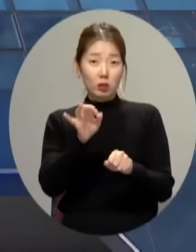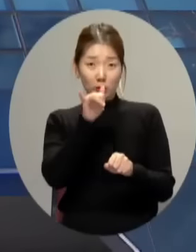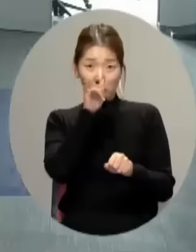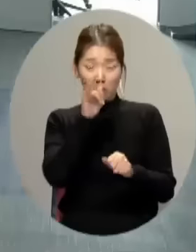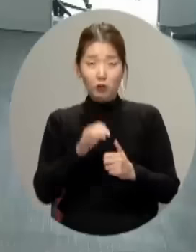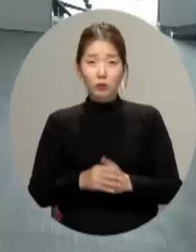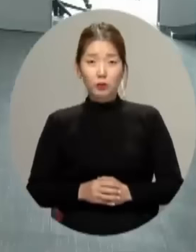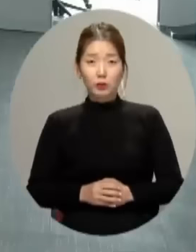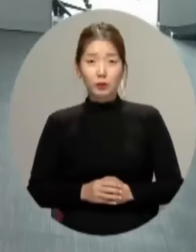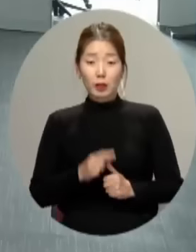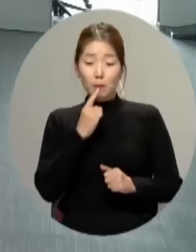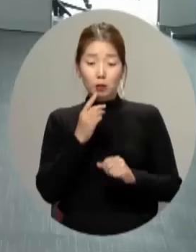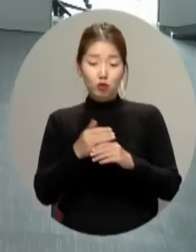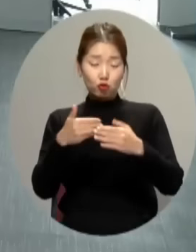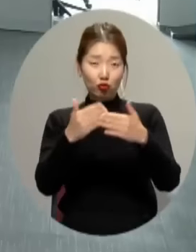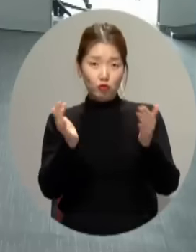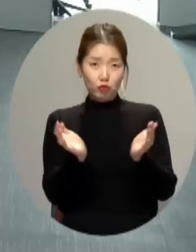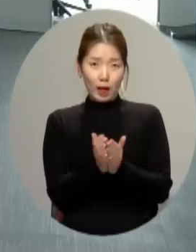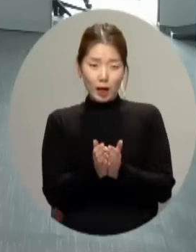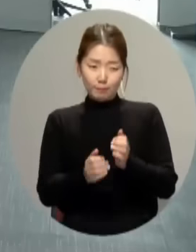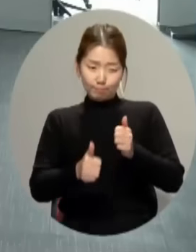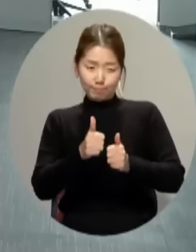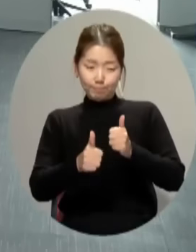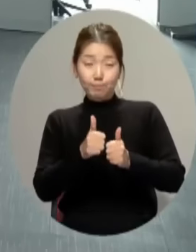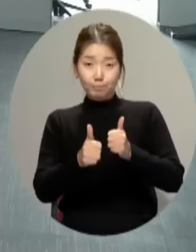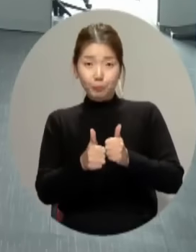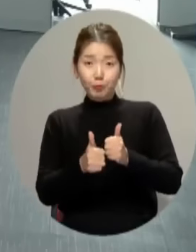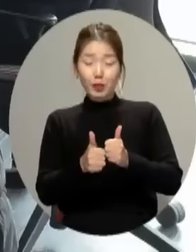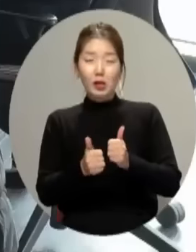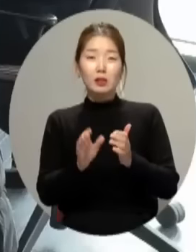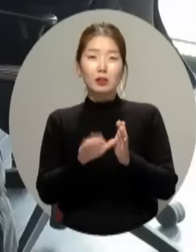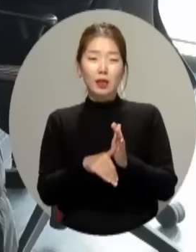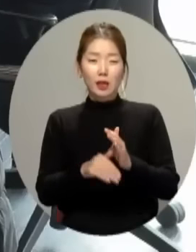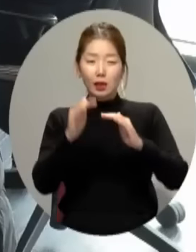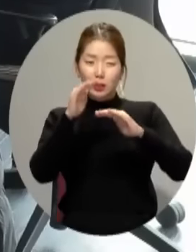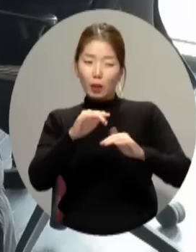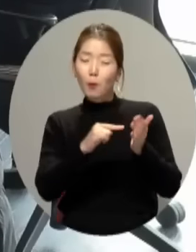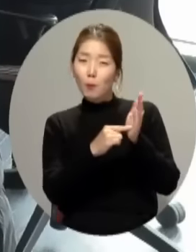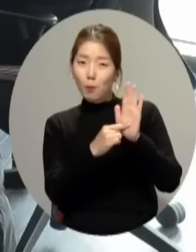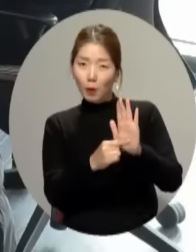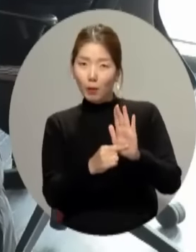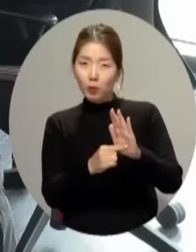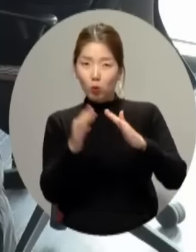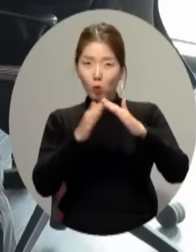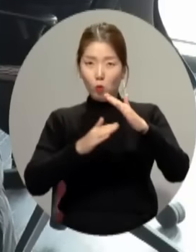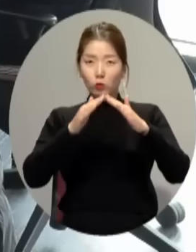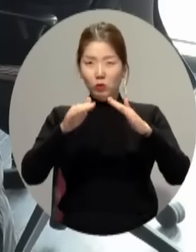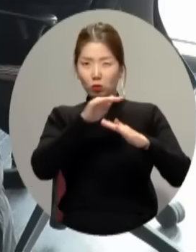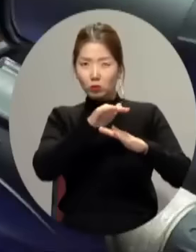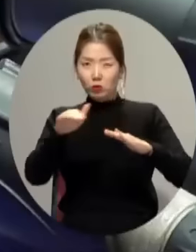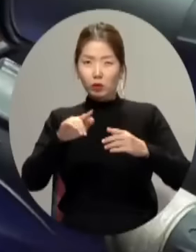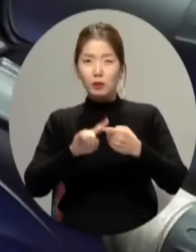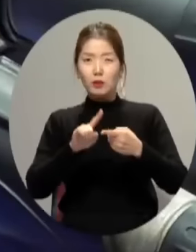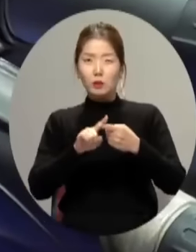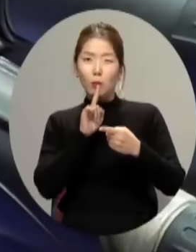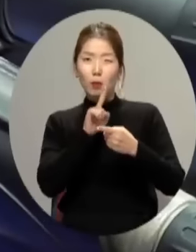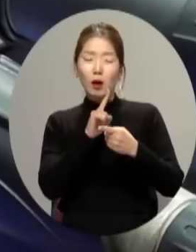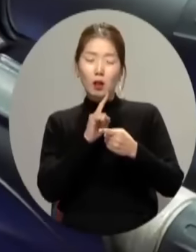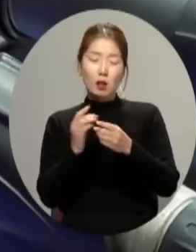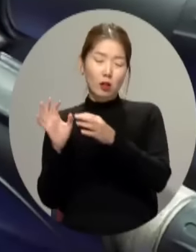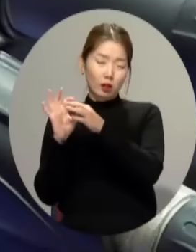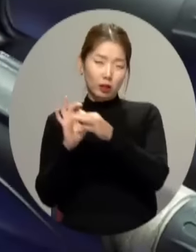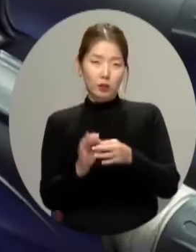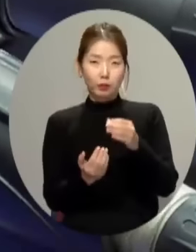있으며 민주당 공천 심사가 본격화하면서 여론 조사 내용 공표와 공정성에 대한 시비가 끊이지 않을